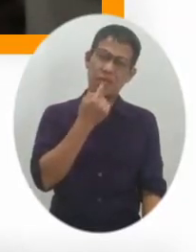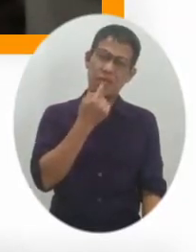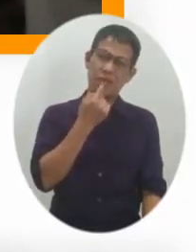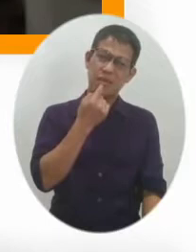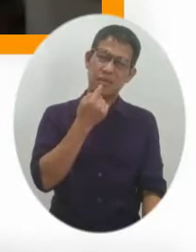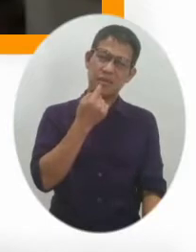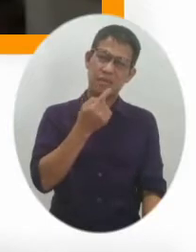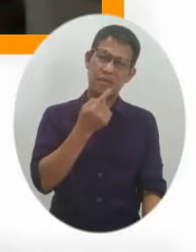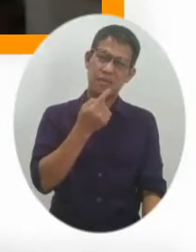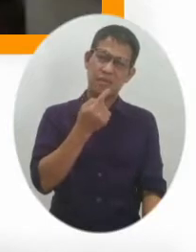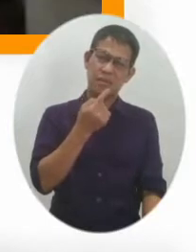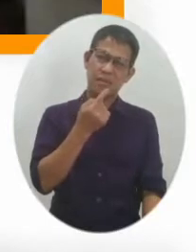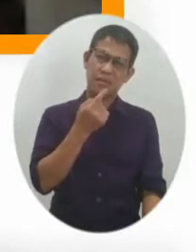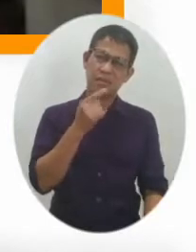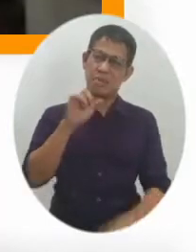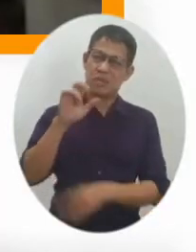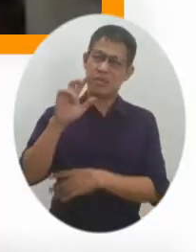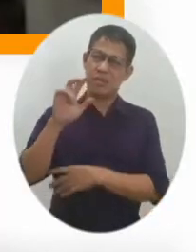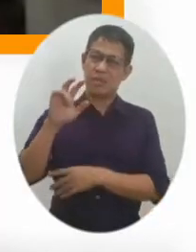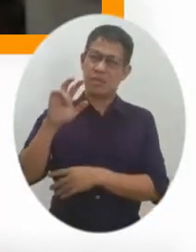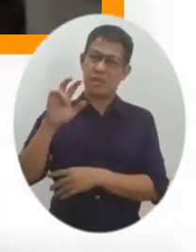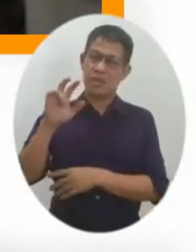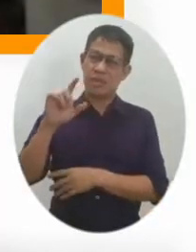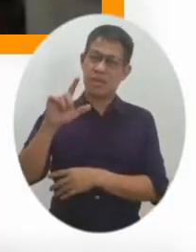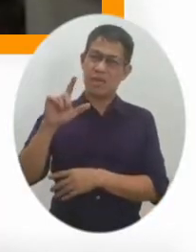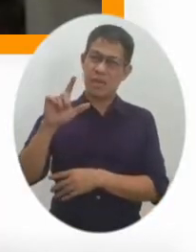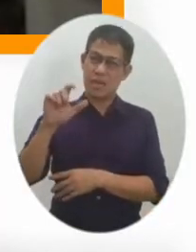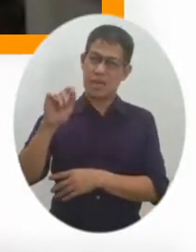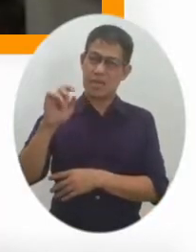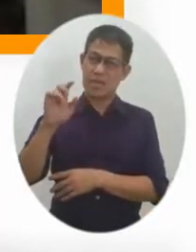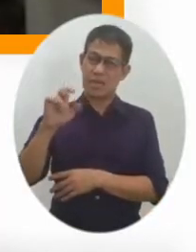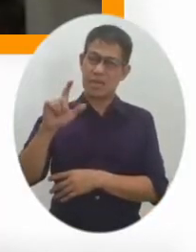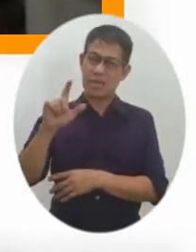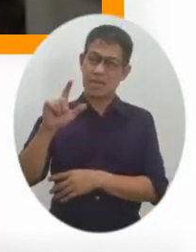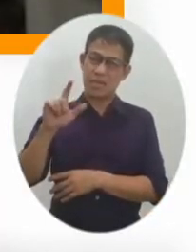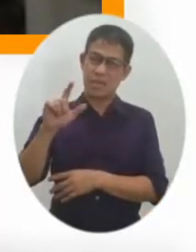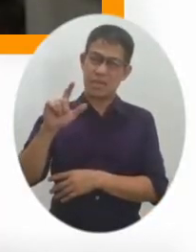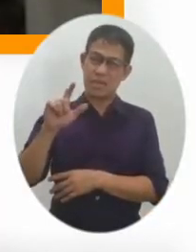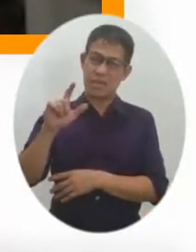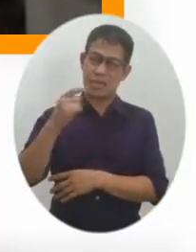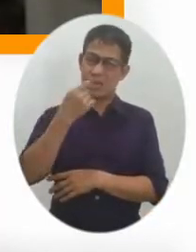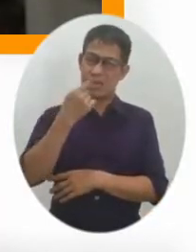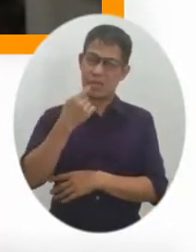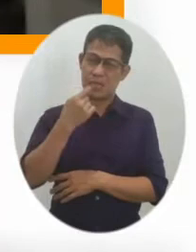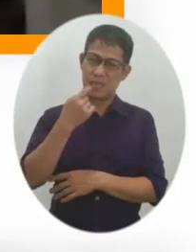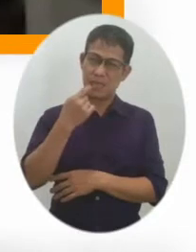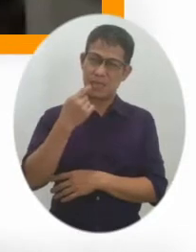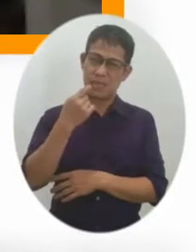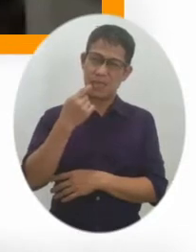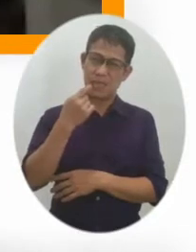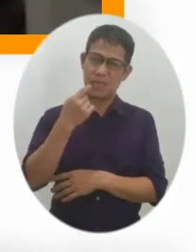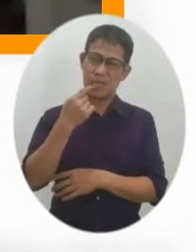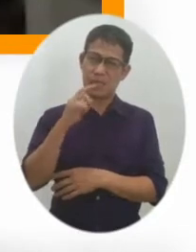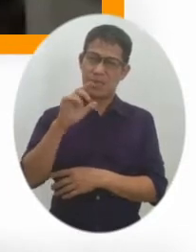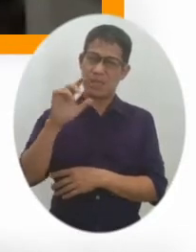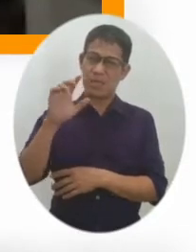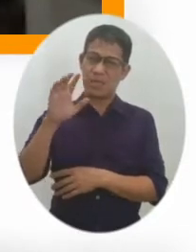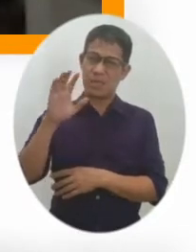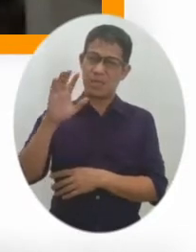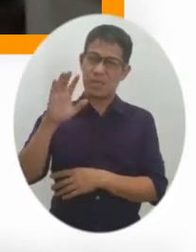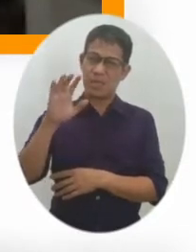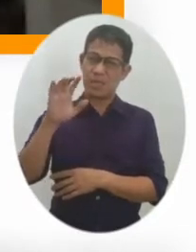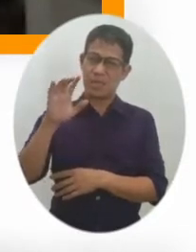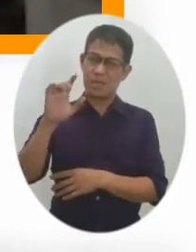babae. Meron tinatawag niya unilateral cleft lip o isa lamang. Meron namang tinatawag